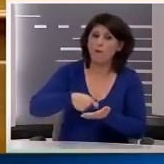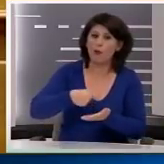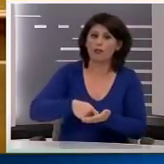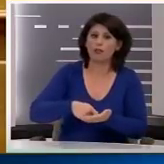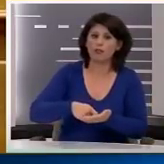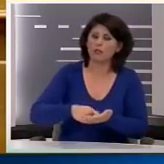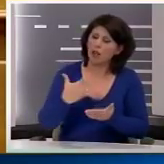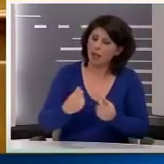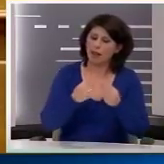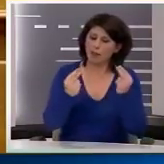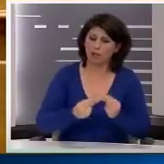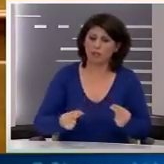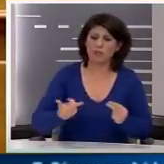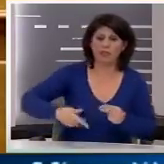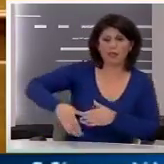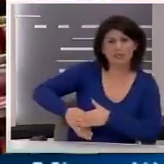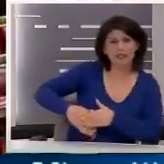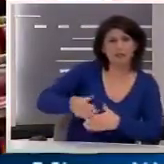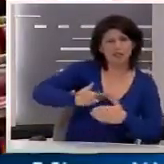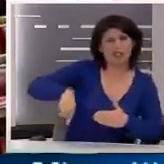σε τσέπες ημετέρων. Σας ευχαριστώ.